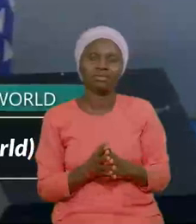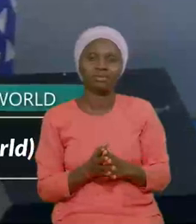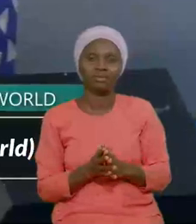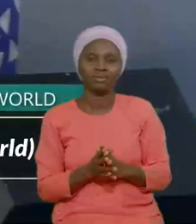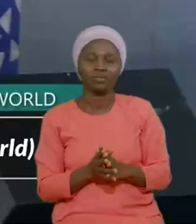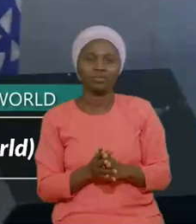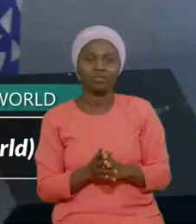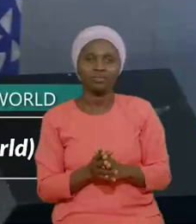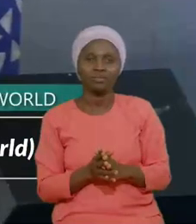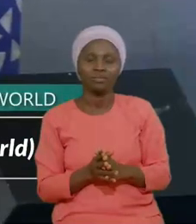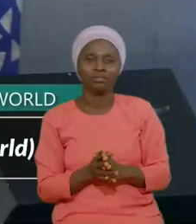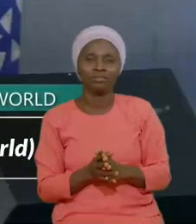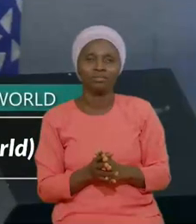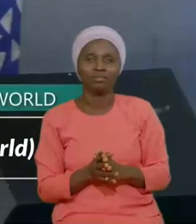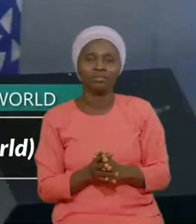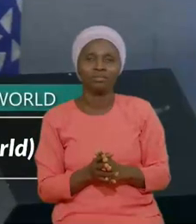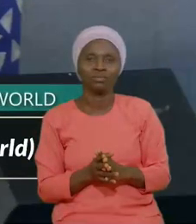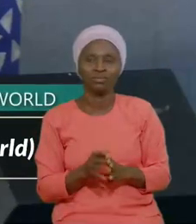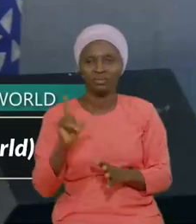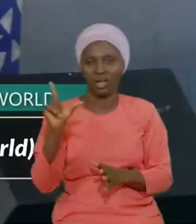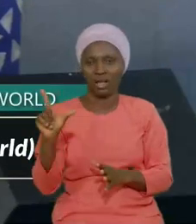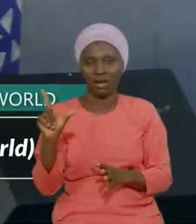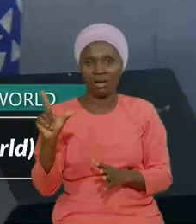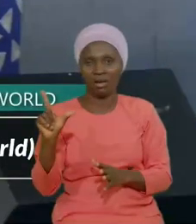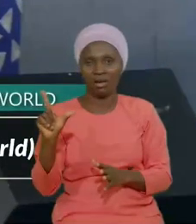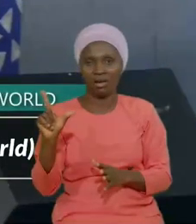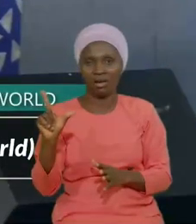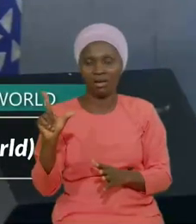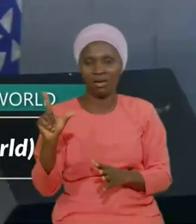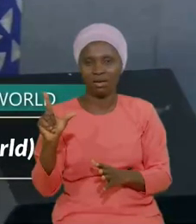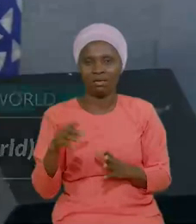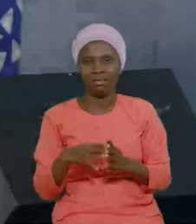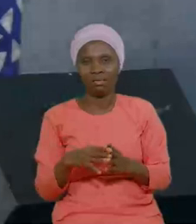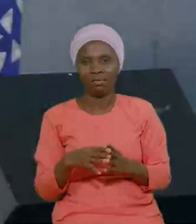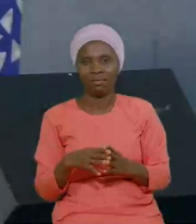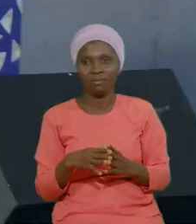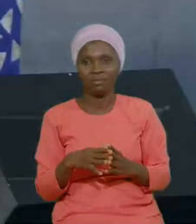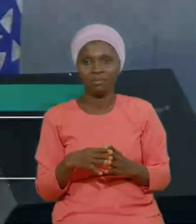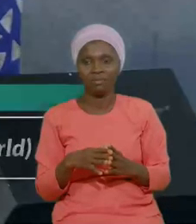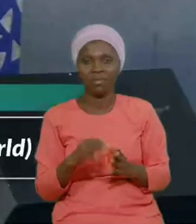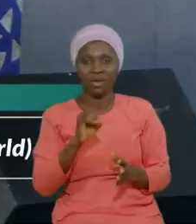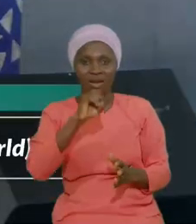Donne ta vie à Dieu, à ses créatures, par la foi en Dieu.